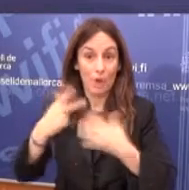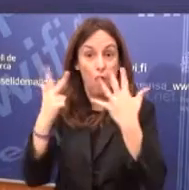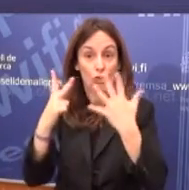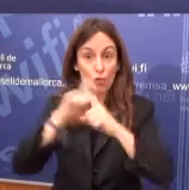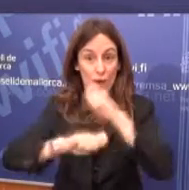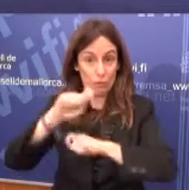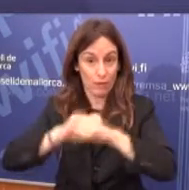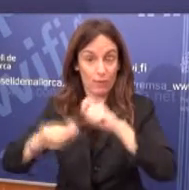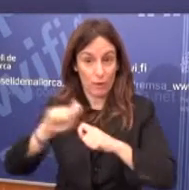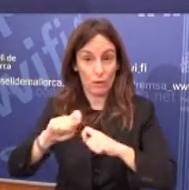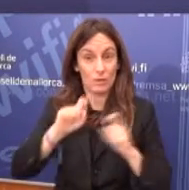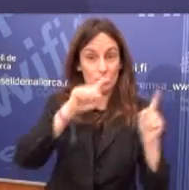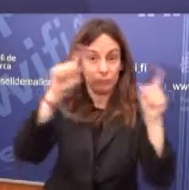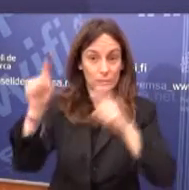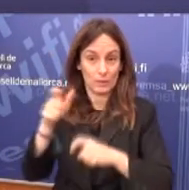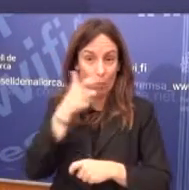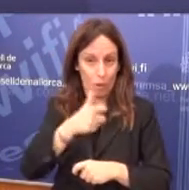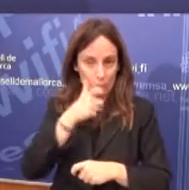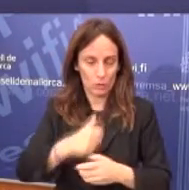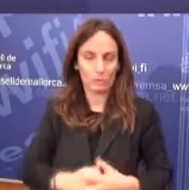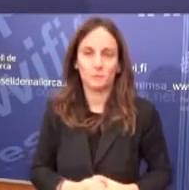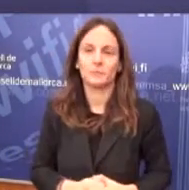de distints pobles de Mallorca.